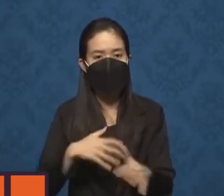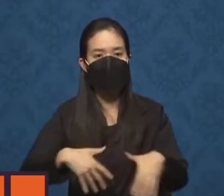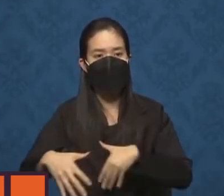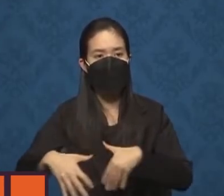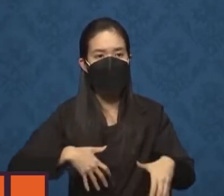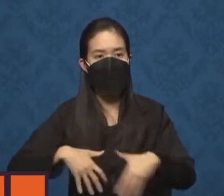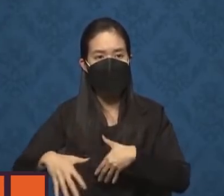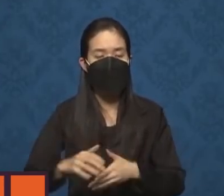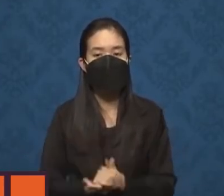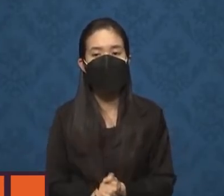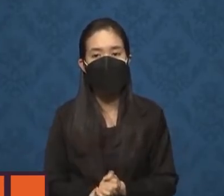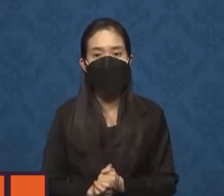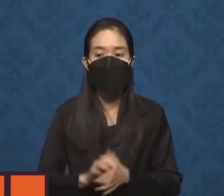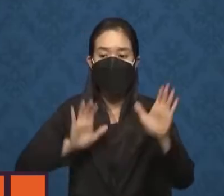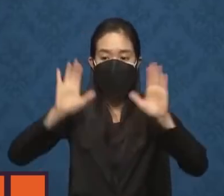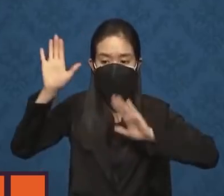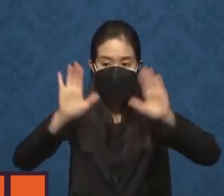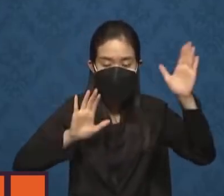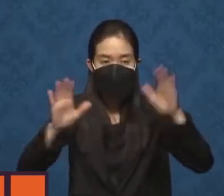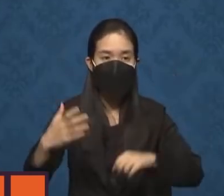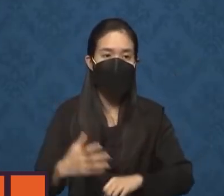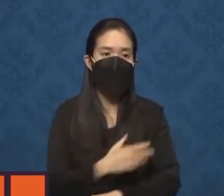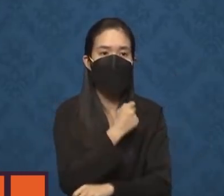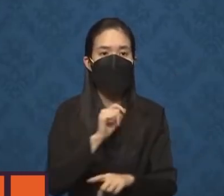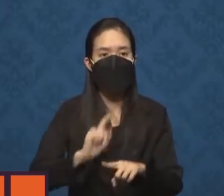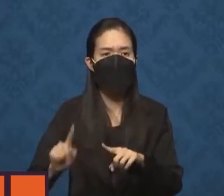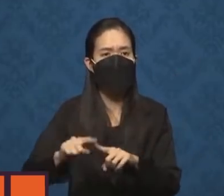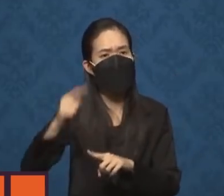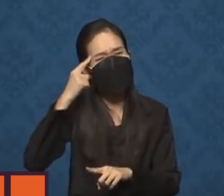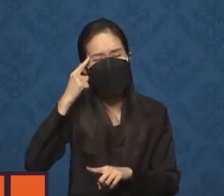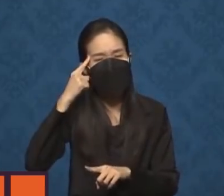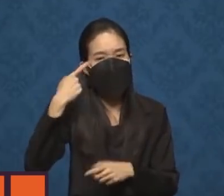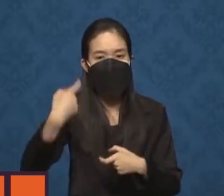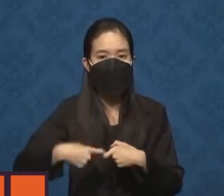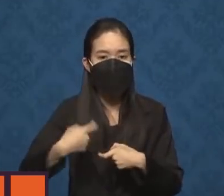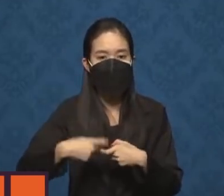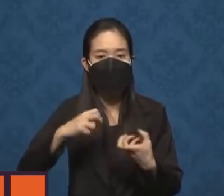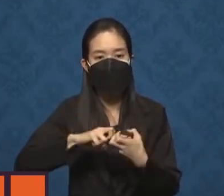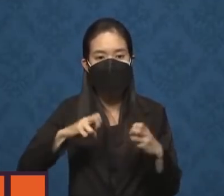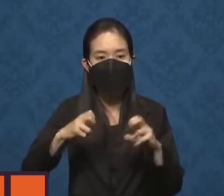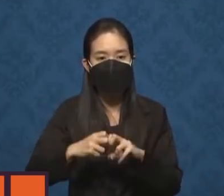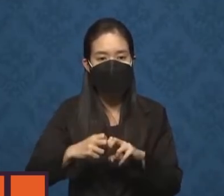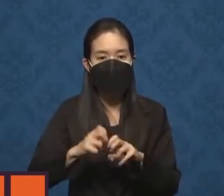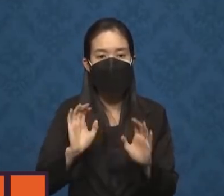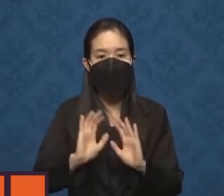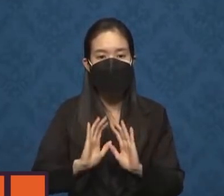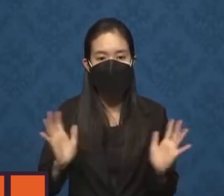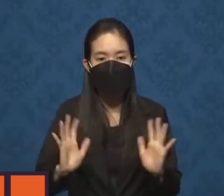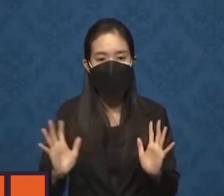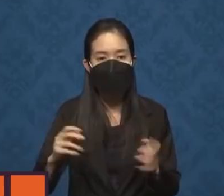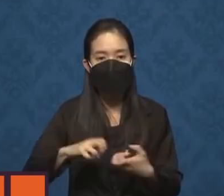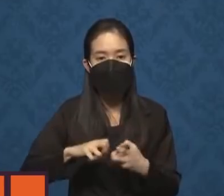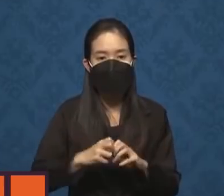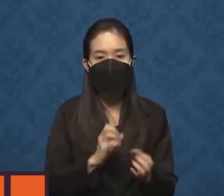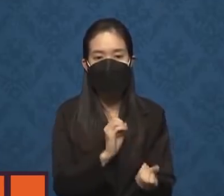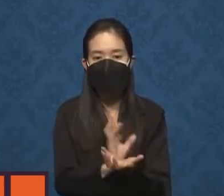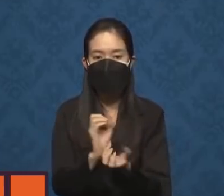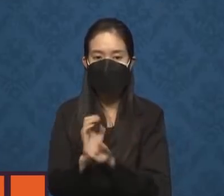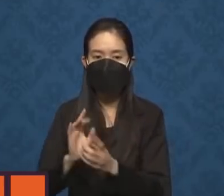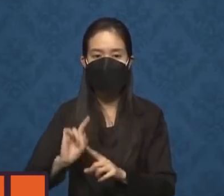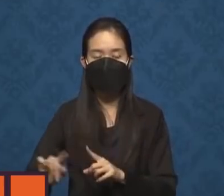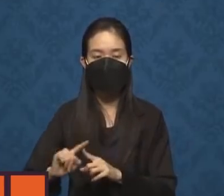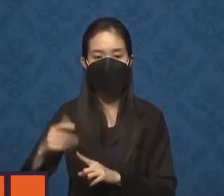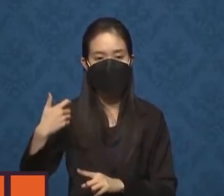ทำรายการเมืองบนท้องถนนเสียจนย่อยยับค่ะด้วยการออกคำสั่งที่มีสถานะเป็นกฎหมาย